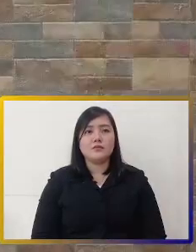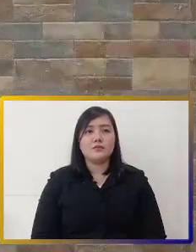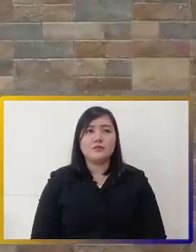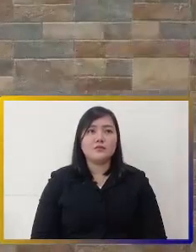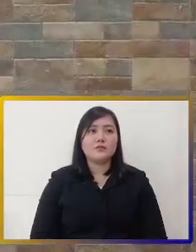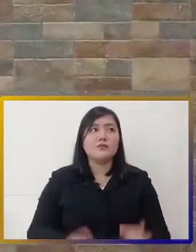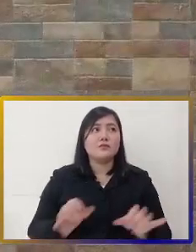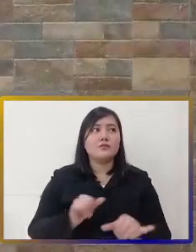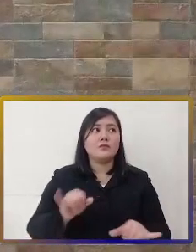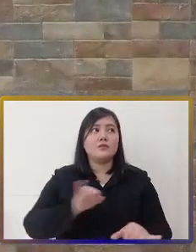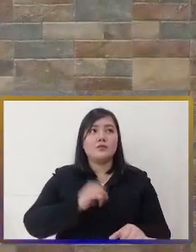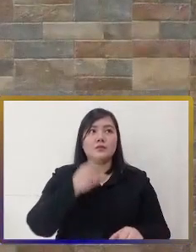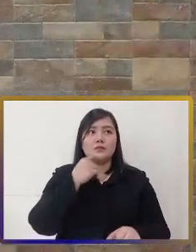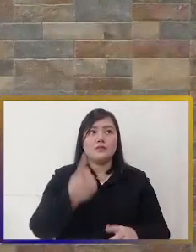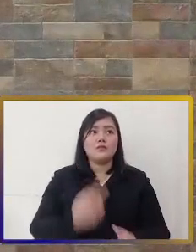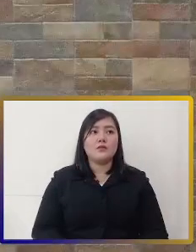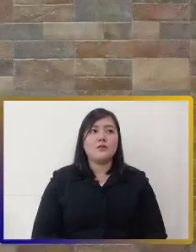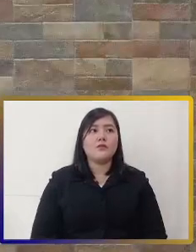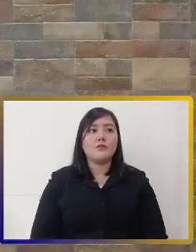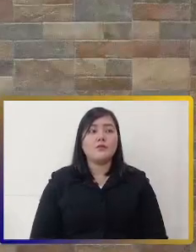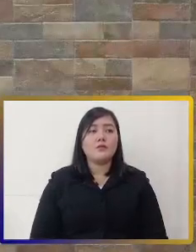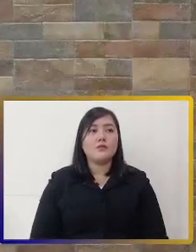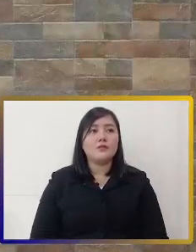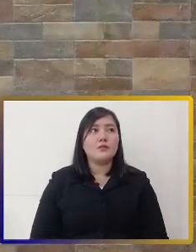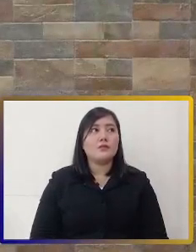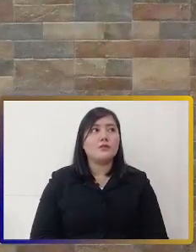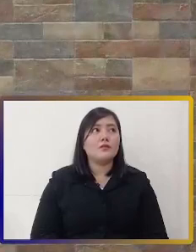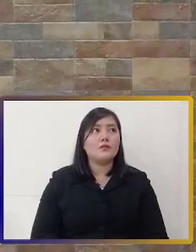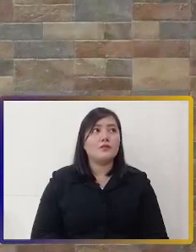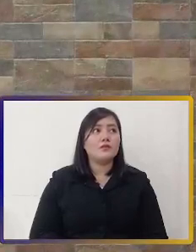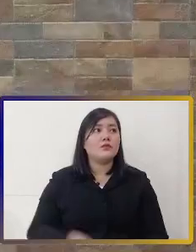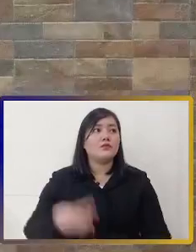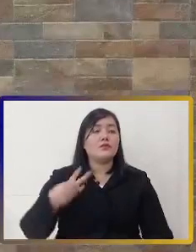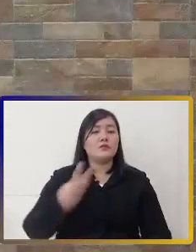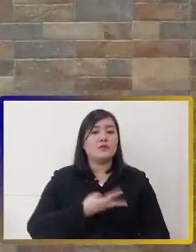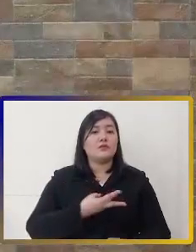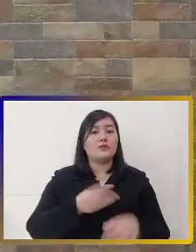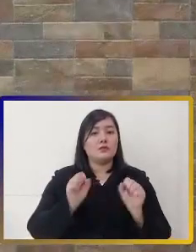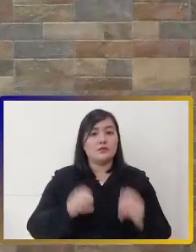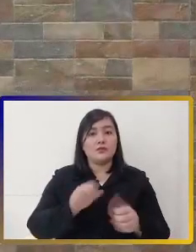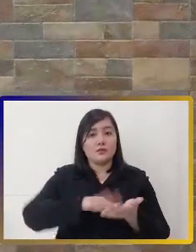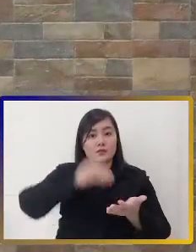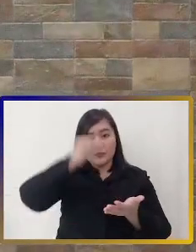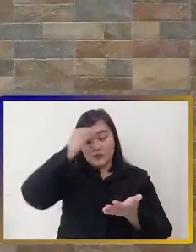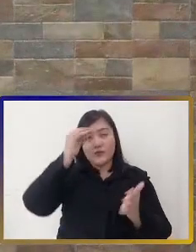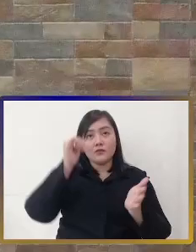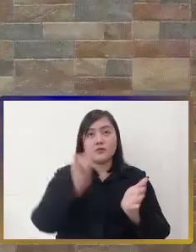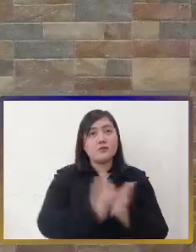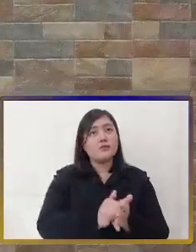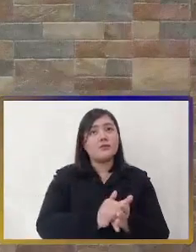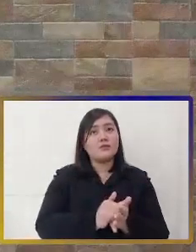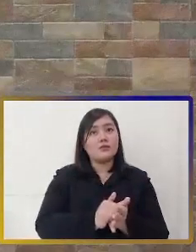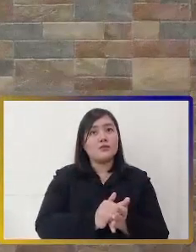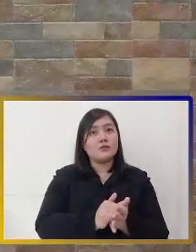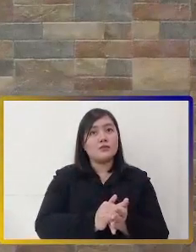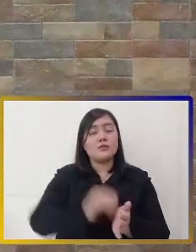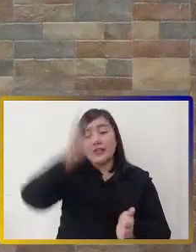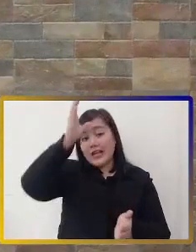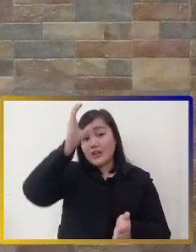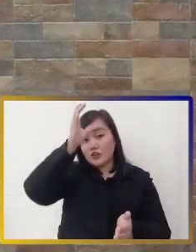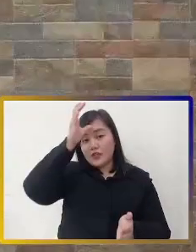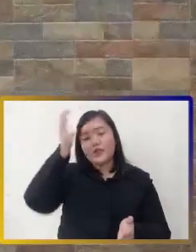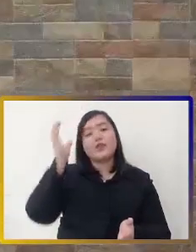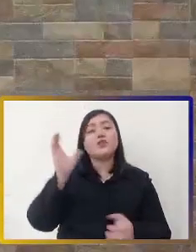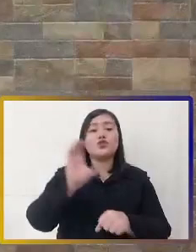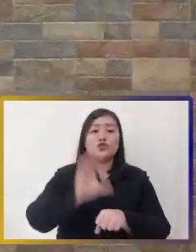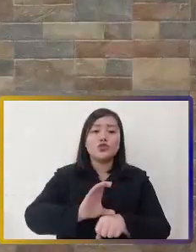said, makikita po natin dito na hindi po yan nagsimula na katulad ng sa simbahan ng Panginoong Hesukristo. Naunawaan